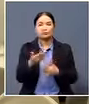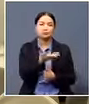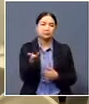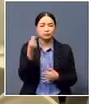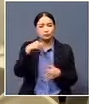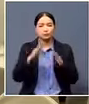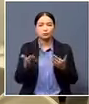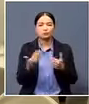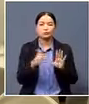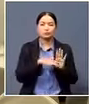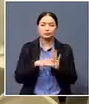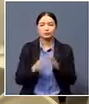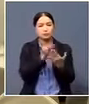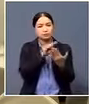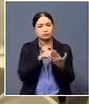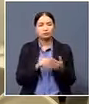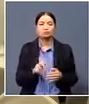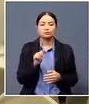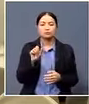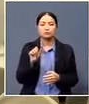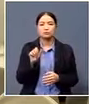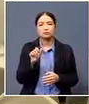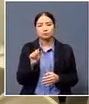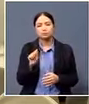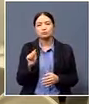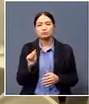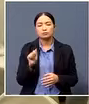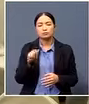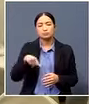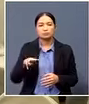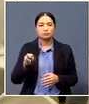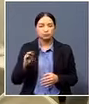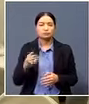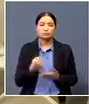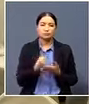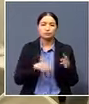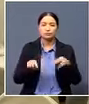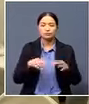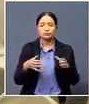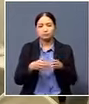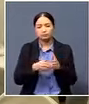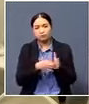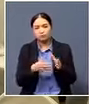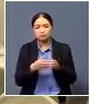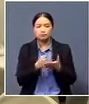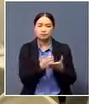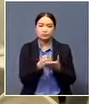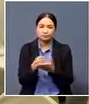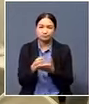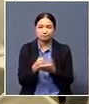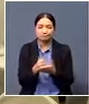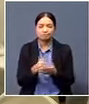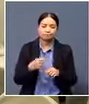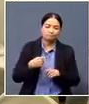านมาสมัครอบรมเป็นอาสาสมัครพัฒนาสังคมและความมั่นคงของมนุษย์นะครับเพื่อที่เราจะมาดูแลกลุ่มเปราะบางแล้วก็ช่วยเหลือ